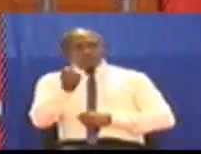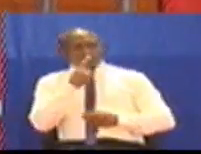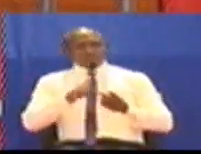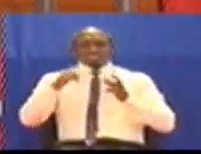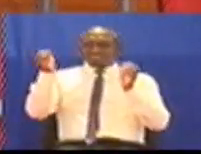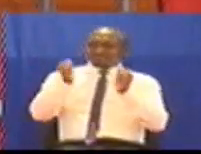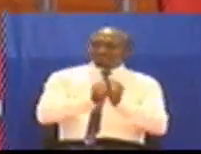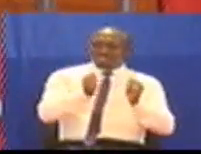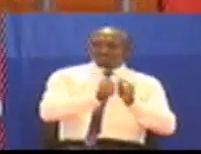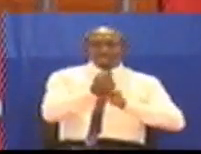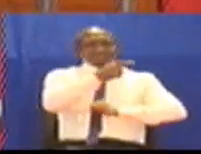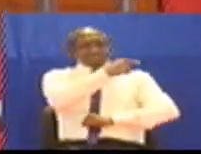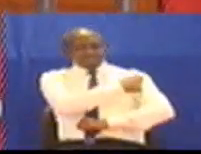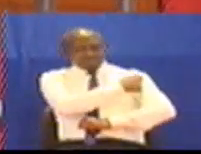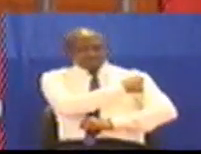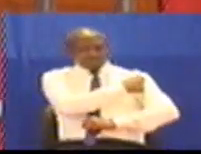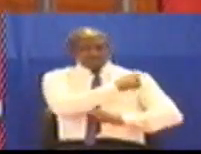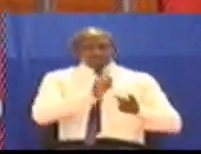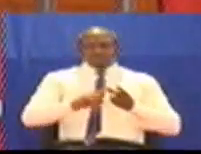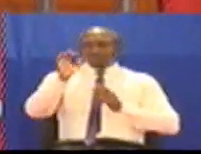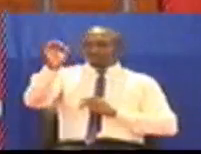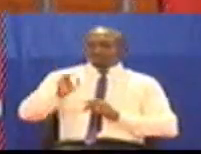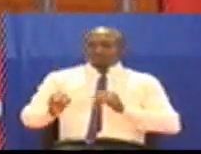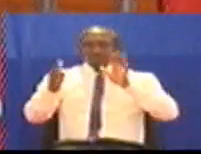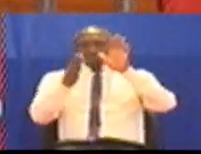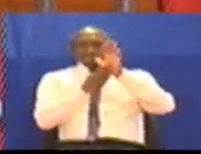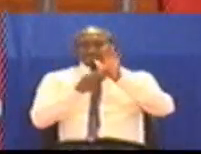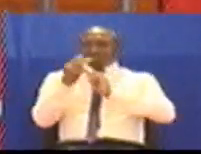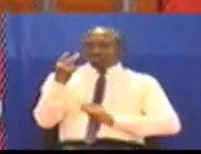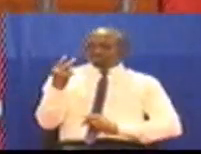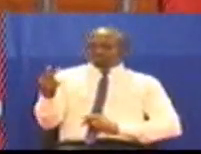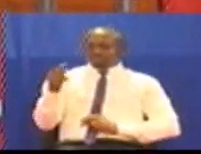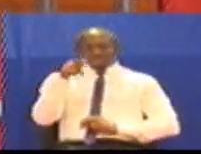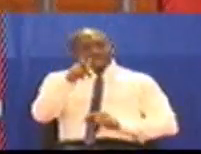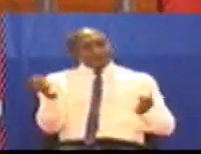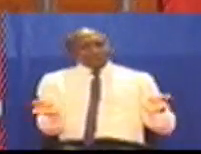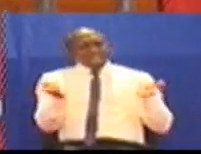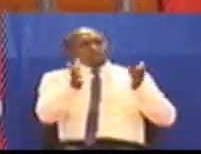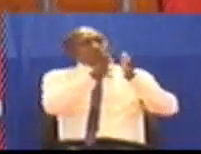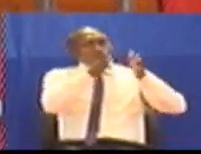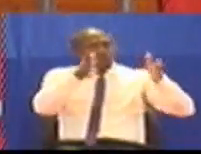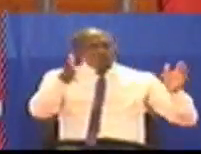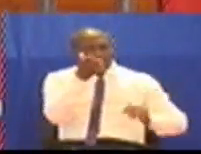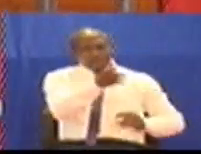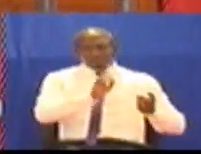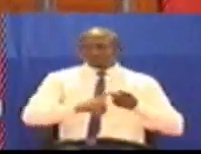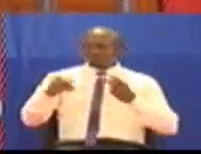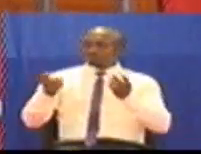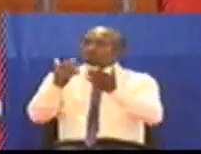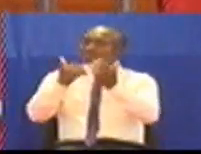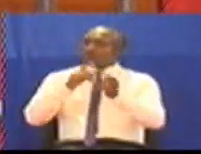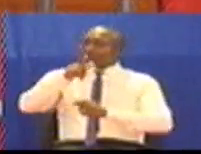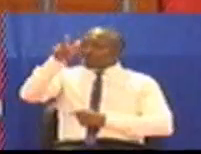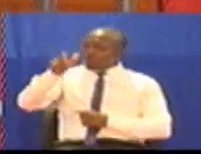vifaa vya tiba kwa 92%. Hayo ni maendeleo makubwa sana. Lakini kwa kuwa kuna watu